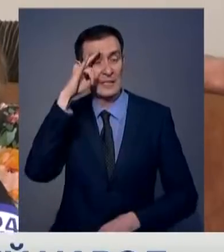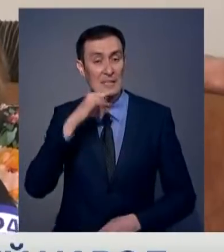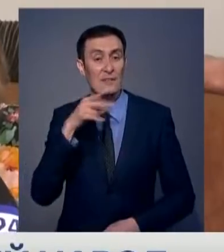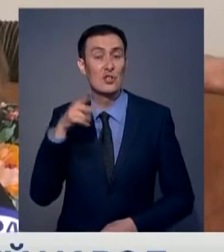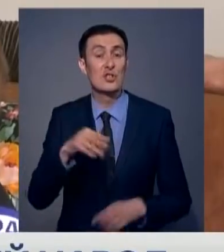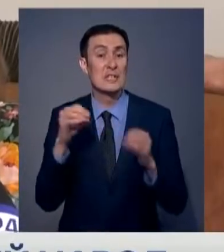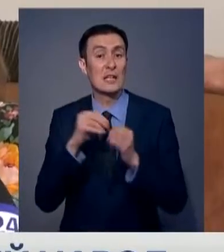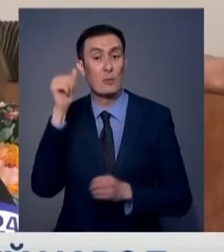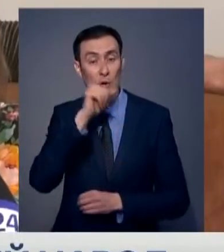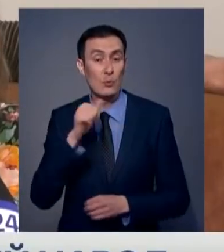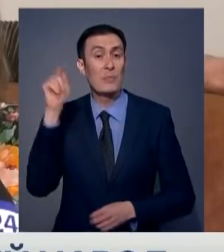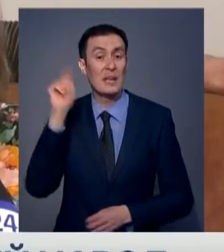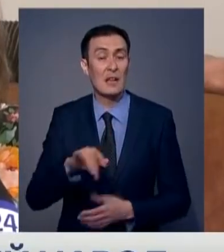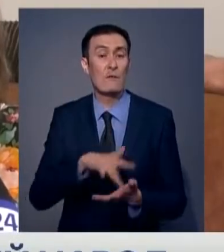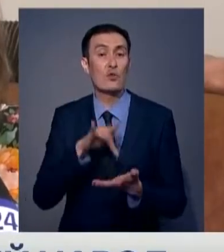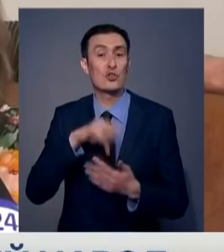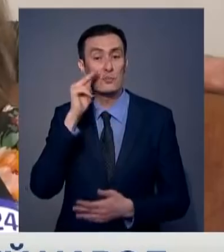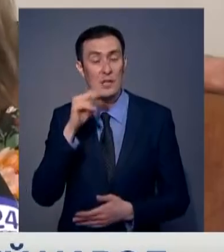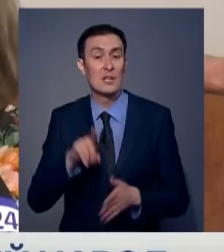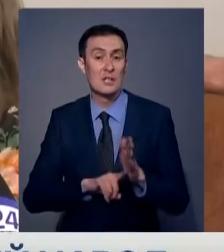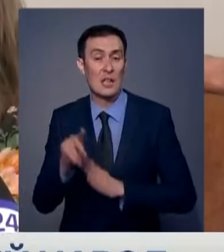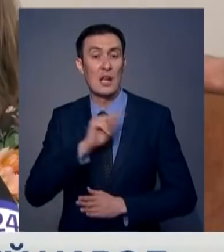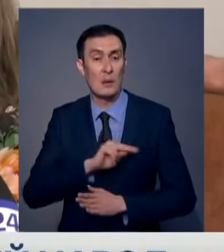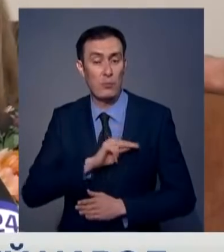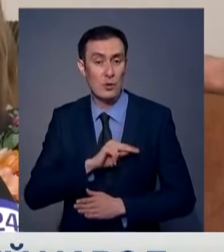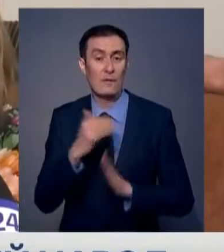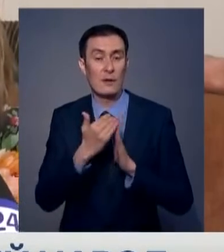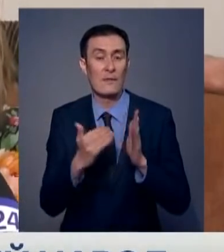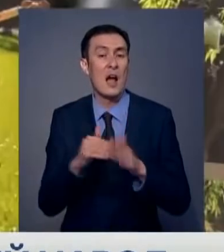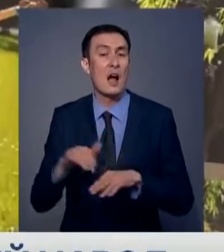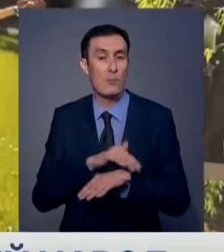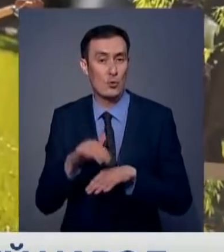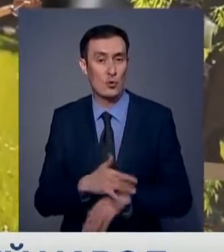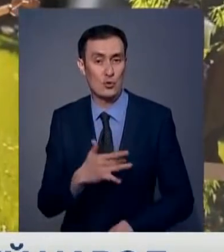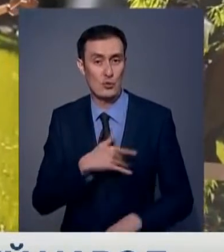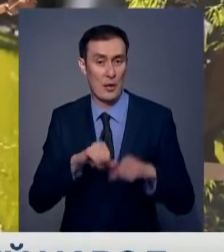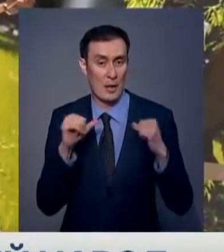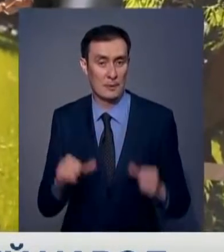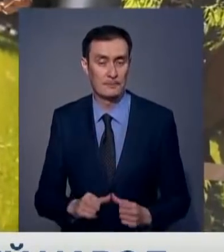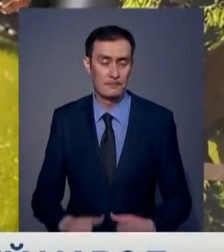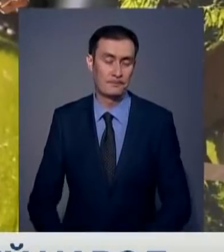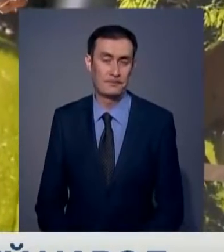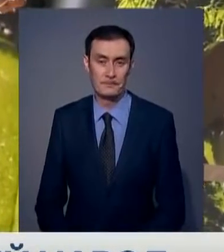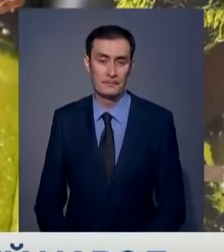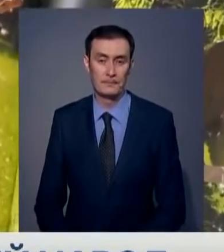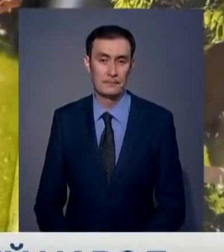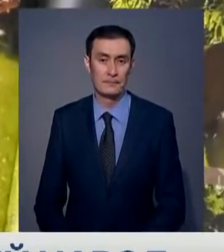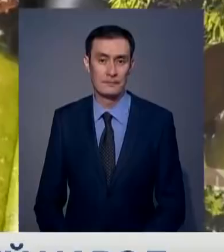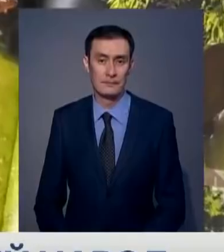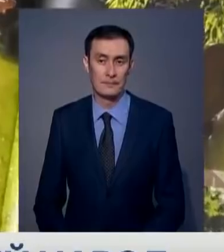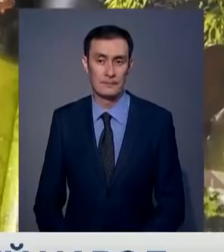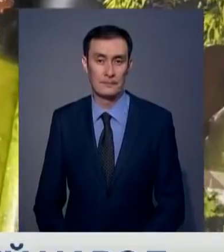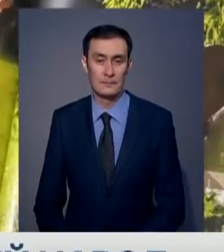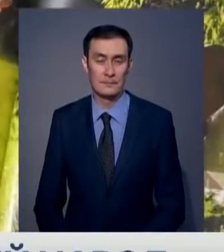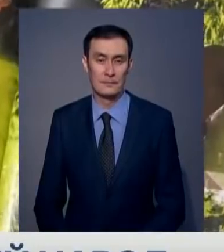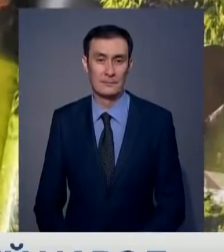в 2010 году я приехала в Шымкент и стала работать в проекте «Хамкор Жюрек». Сол мен Шымкентке барып,